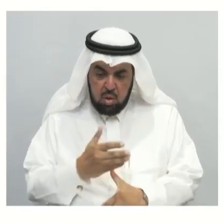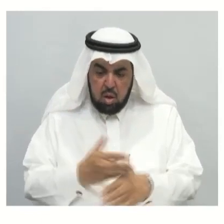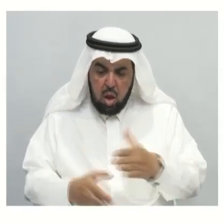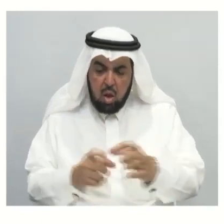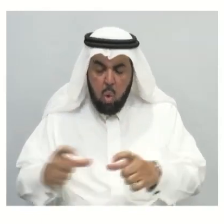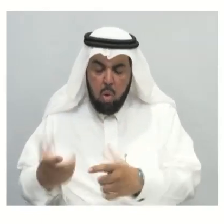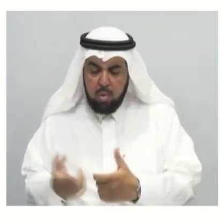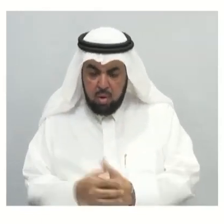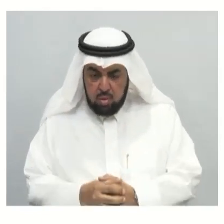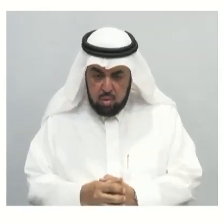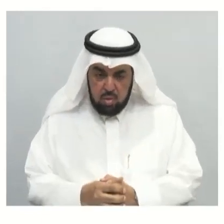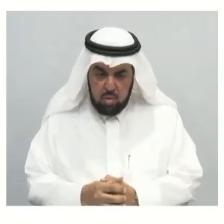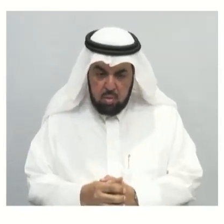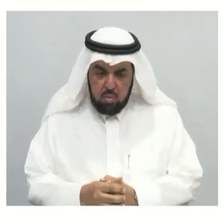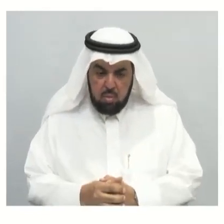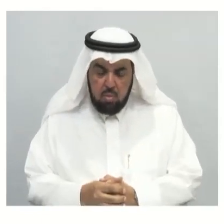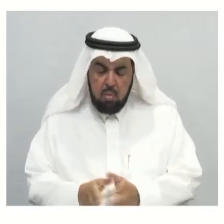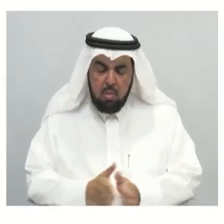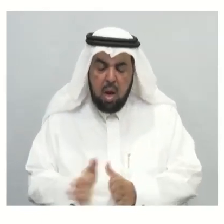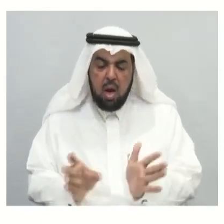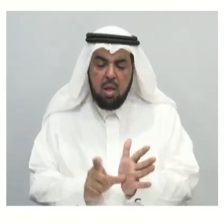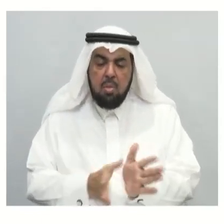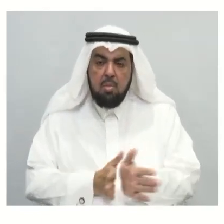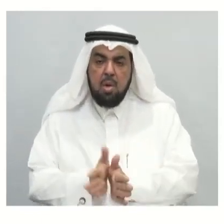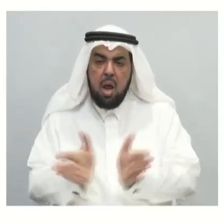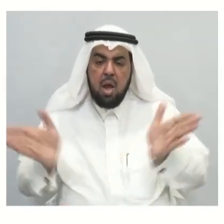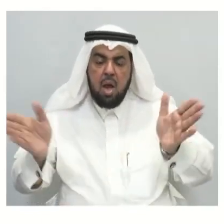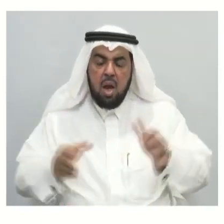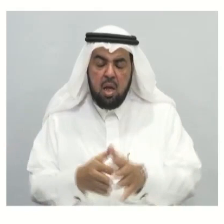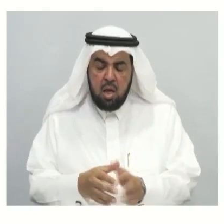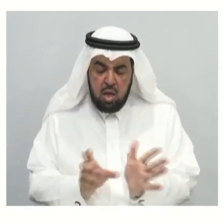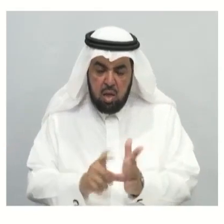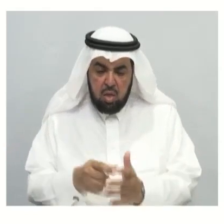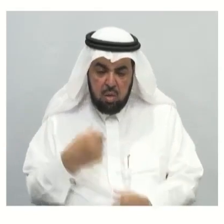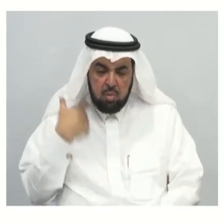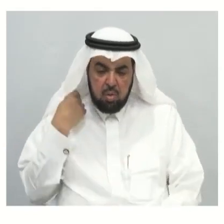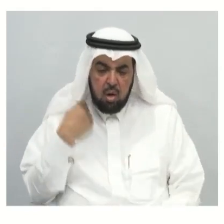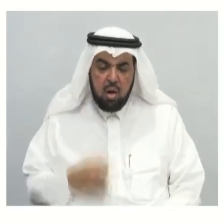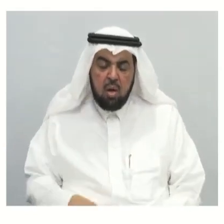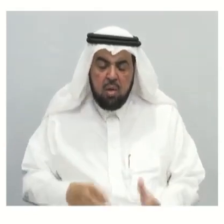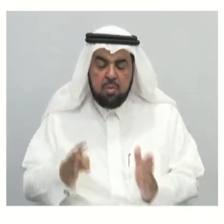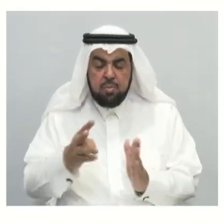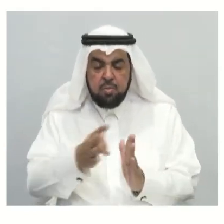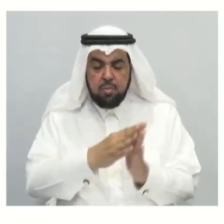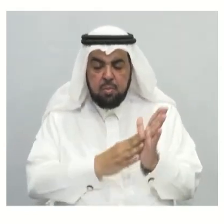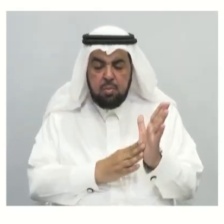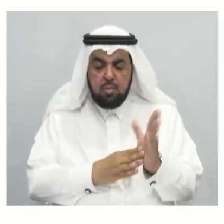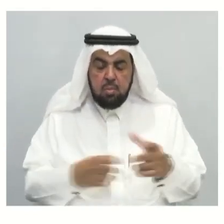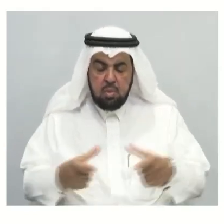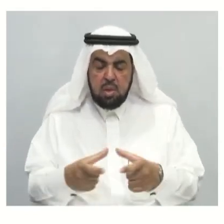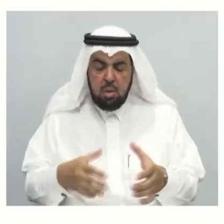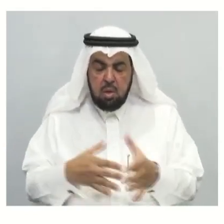العربيه من هيكل تنظيمي سنتعرف عليه الان نص ميثاق جامعه الدول العربيه على